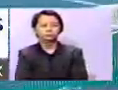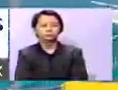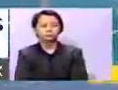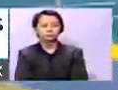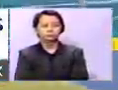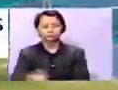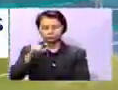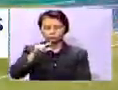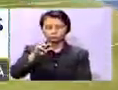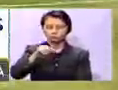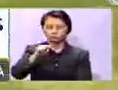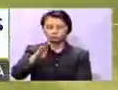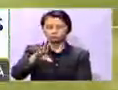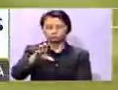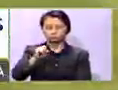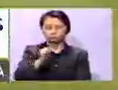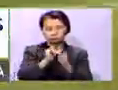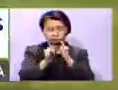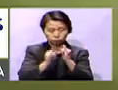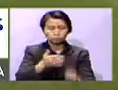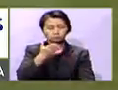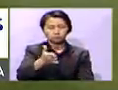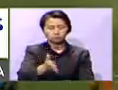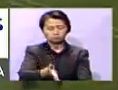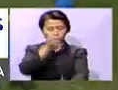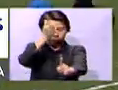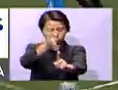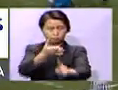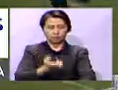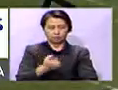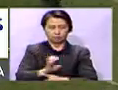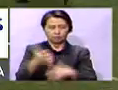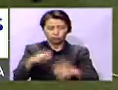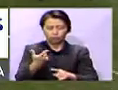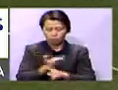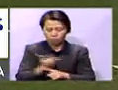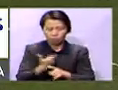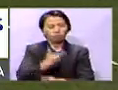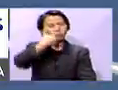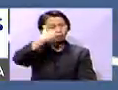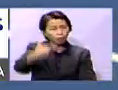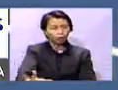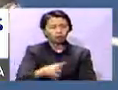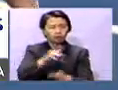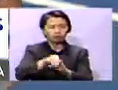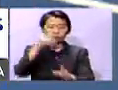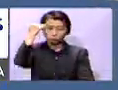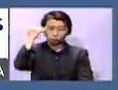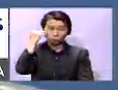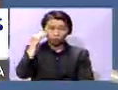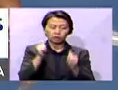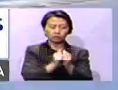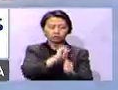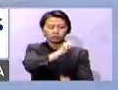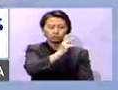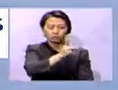Sementara itu, Grace yang ditemui media menyatakan dia menyasarkan emas setelah menjalani latihan yang panjang termasuk di Korea bersama